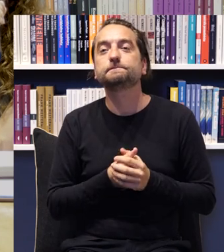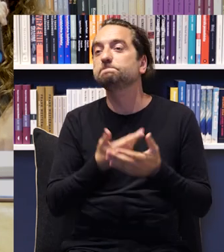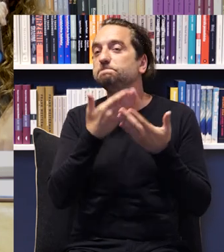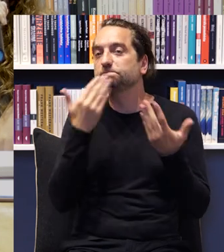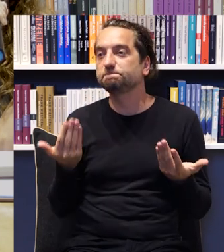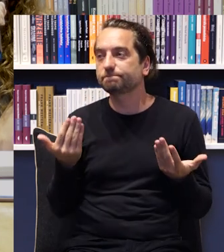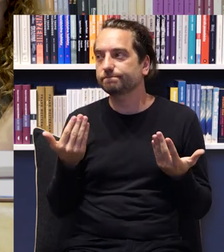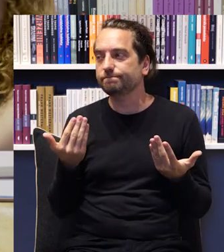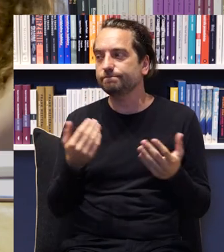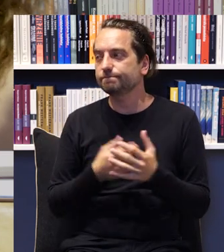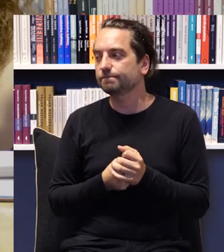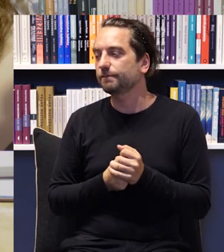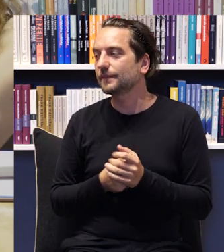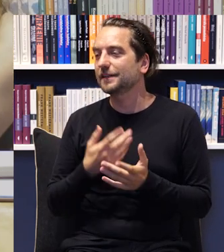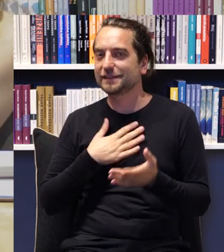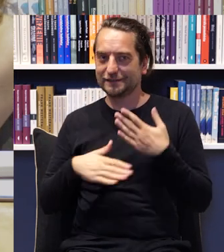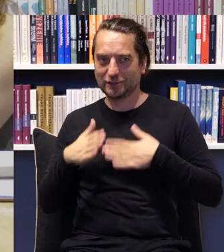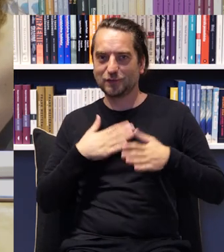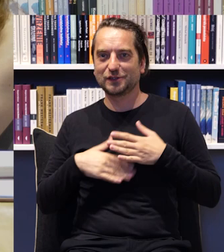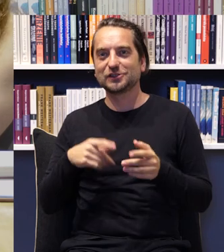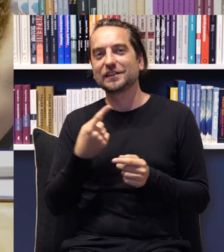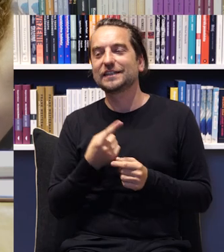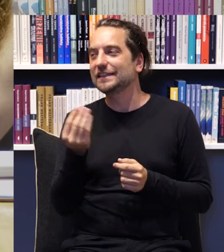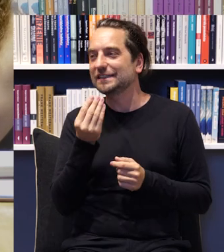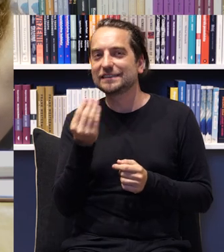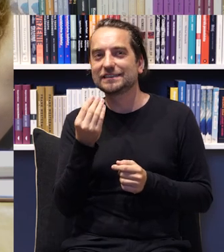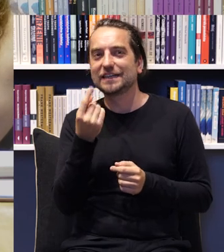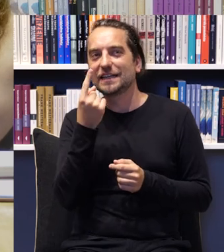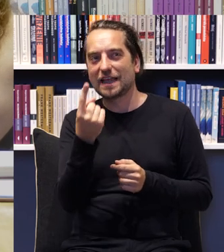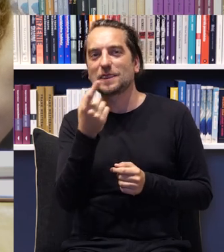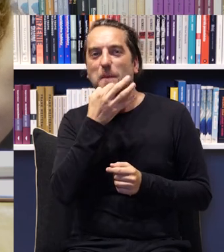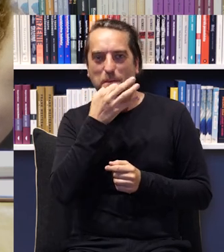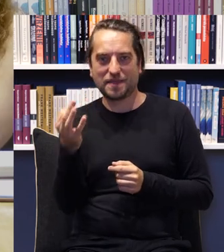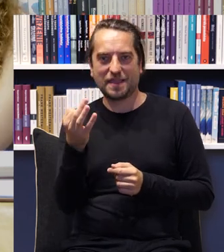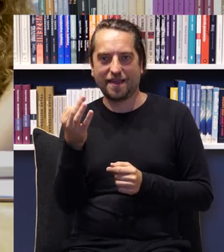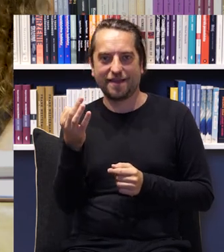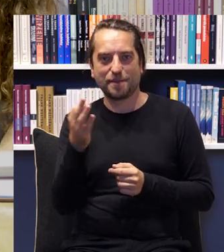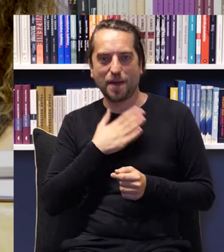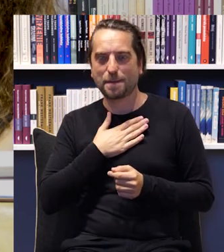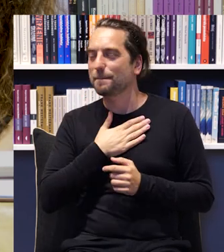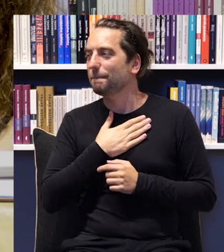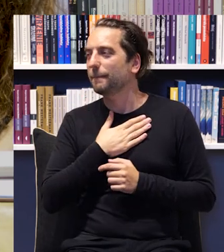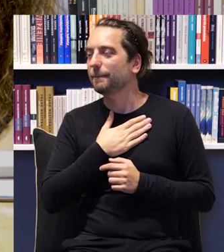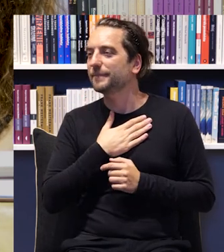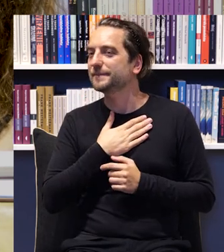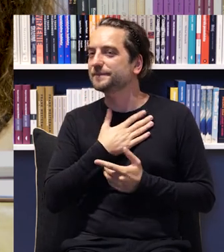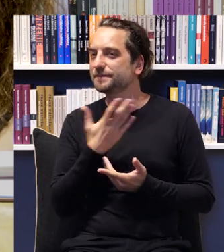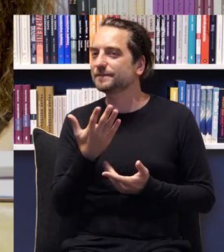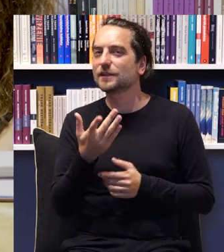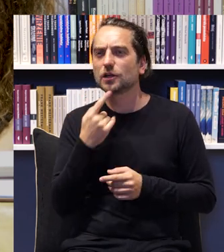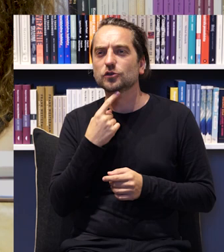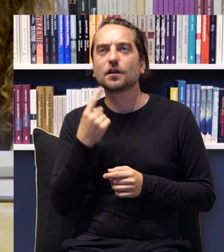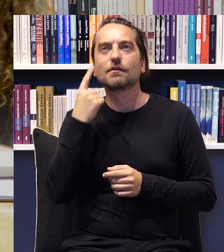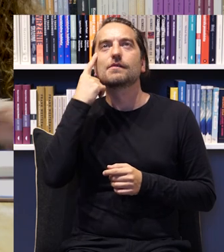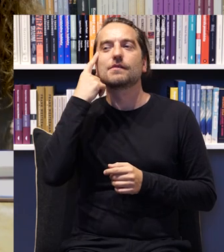Nie, dobra, to ja się o tyle cieszę, że jeszcze cię mogę o jedną rzecz podpytać. Trochę ci o tym